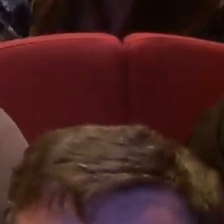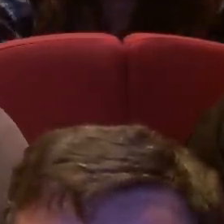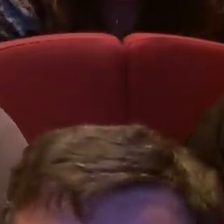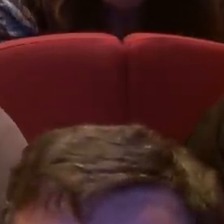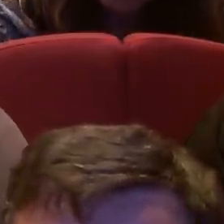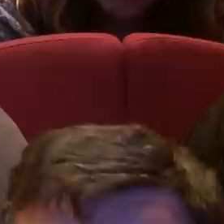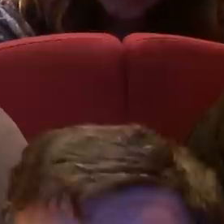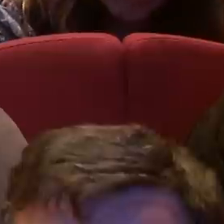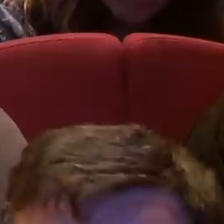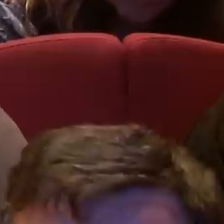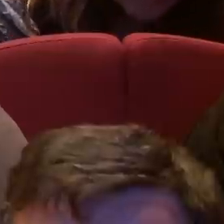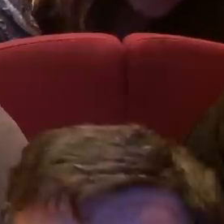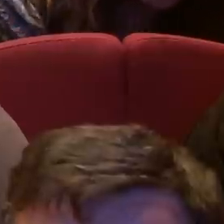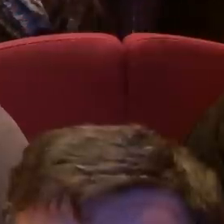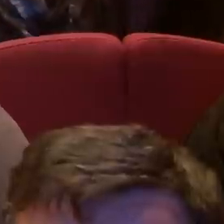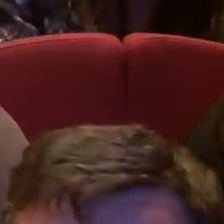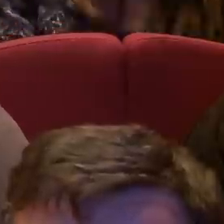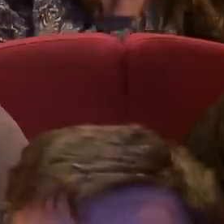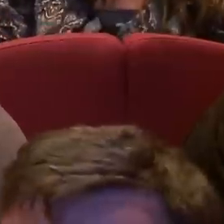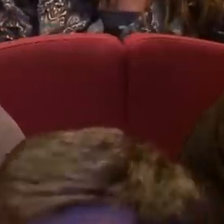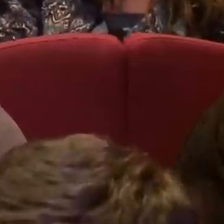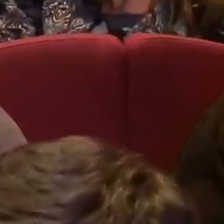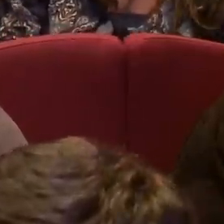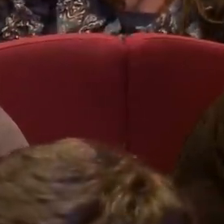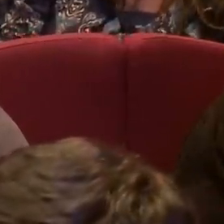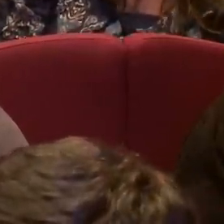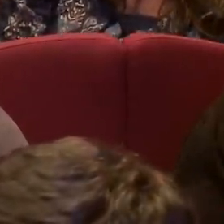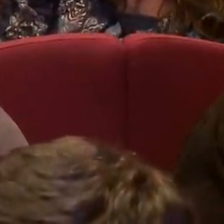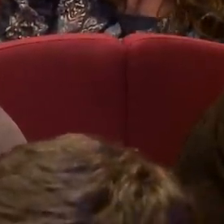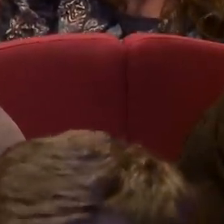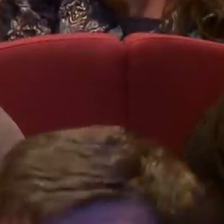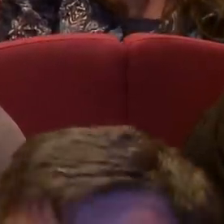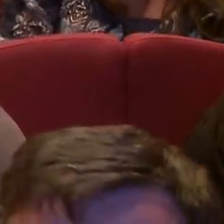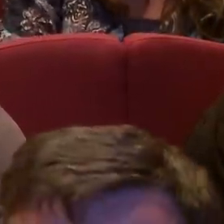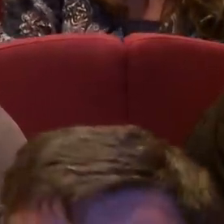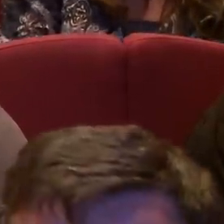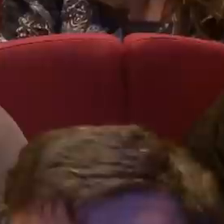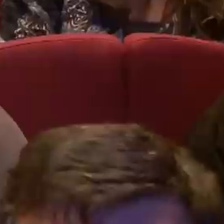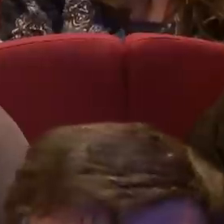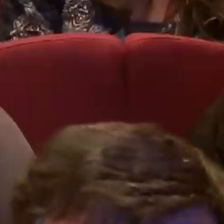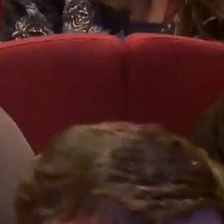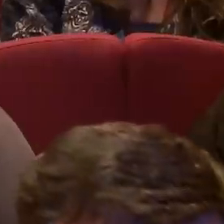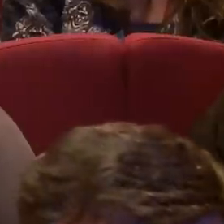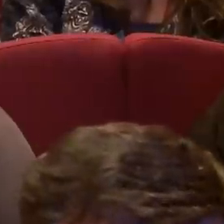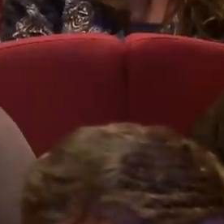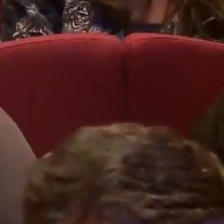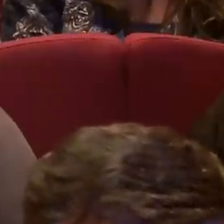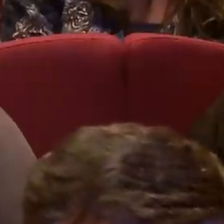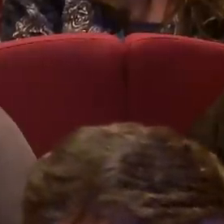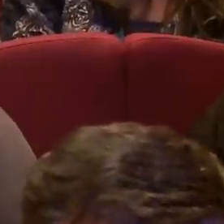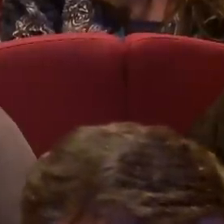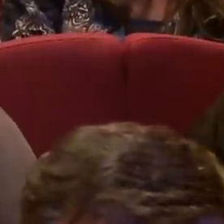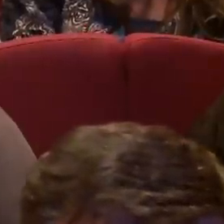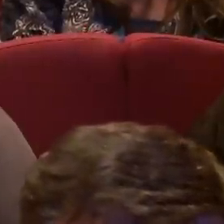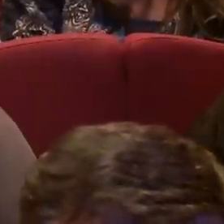à renforcer le capital osseux. J'avais retenu que toute activité